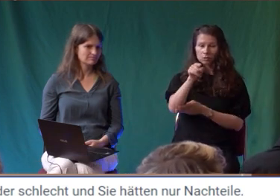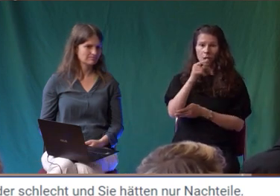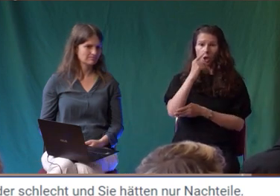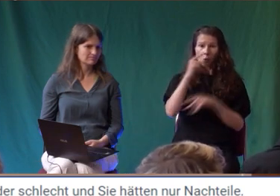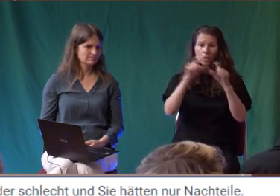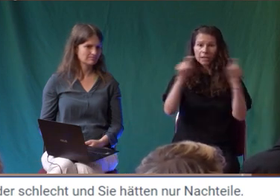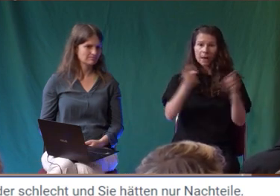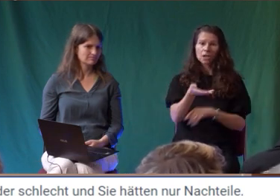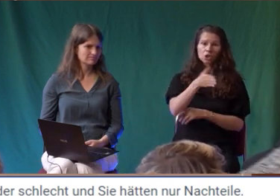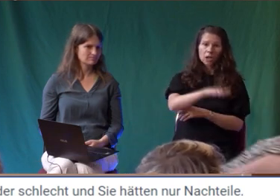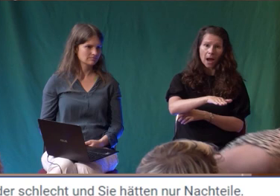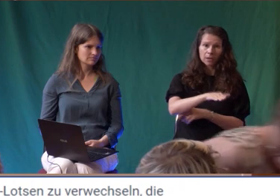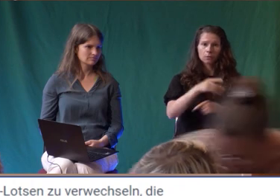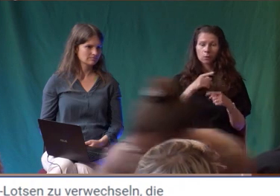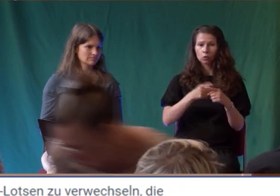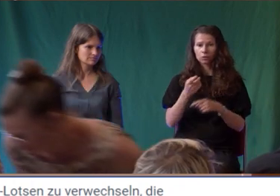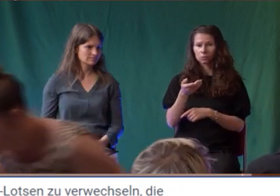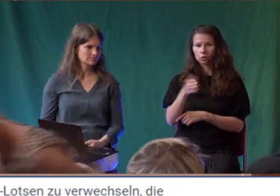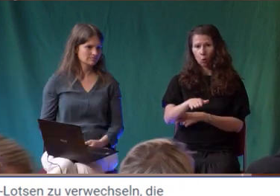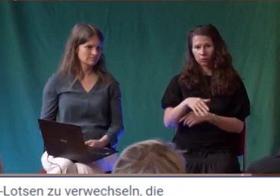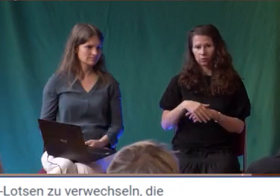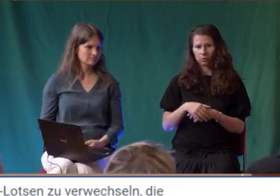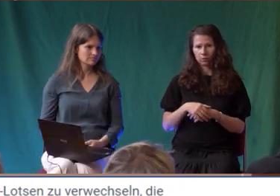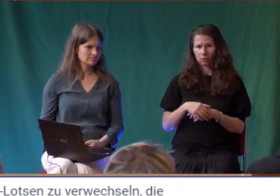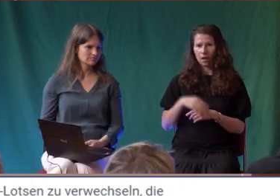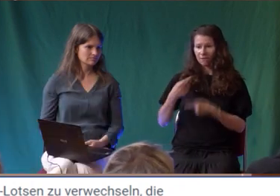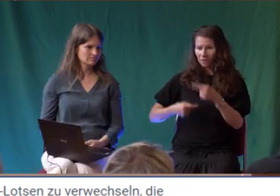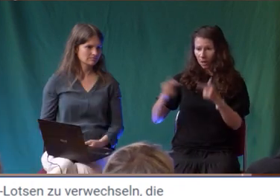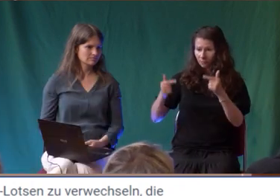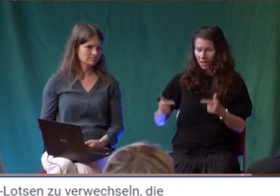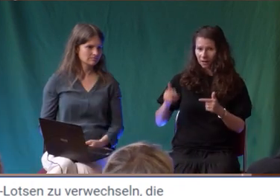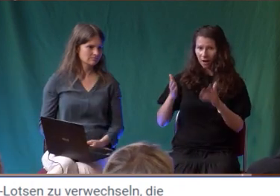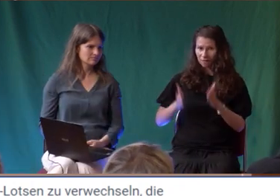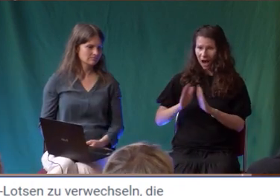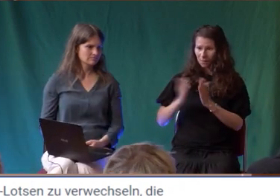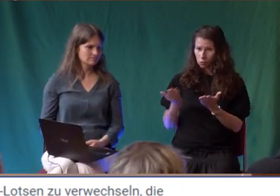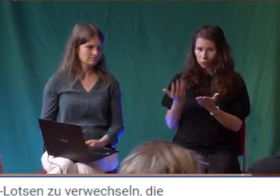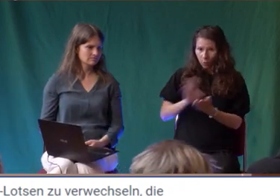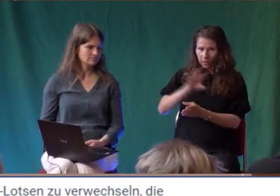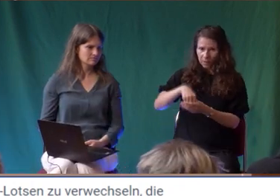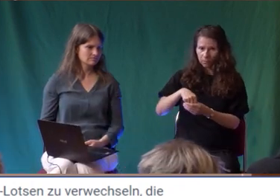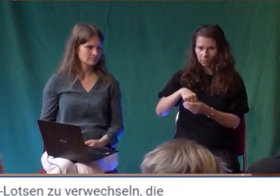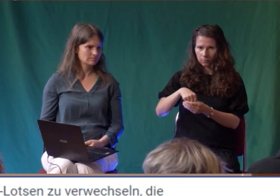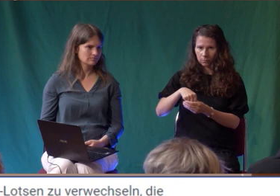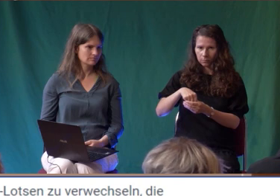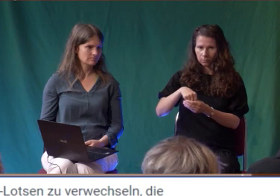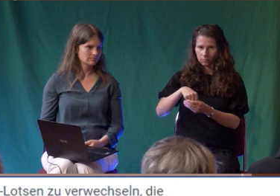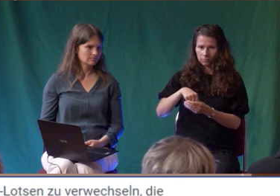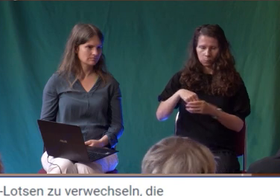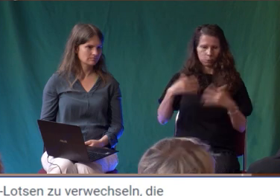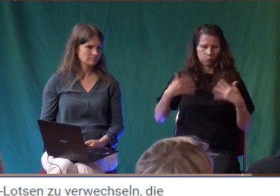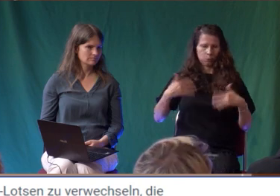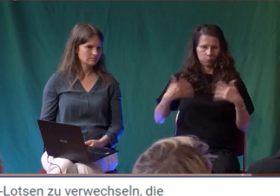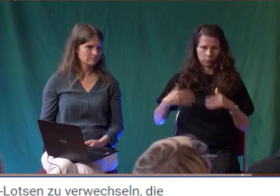wirklich in einem Fachbuch für verfahrenspflege da braucht man sich über die Qualität der Gutachten